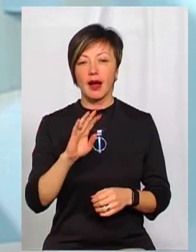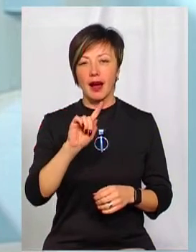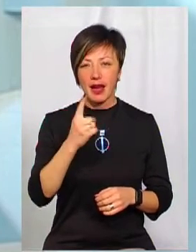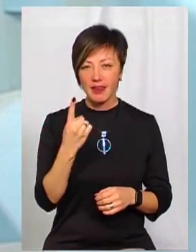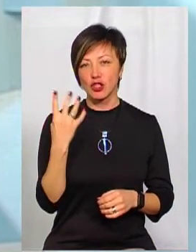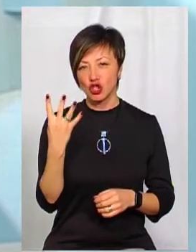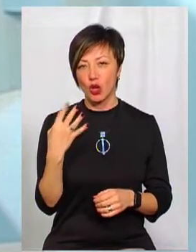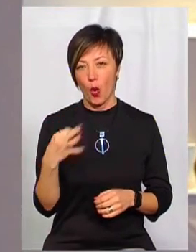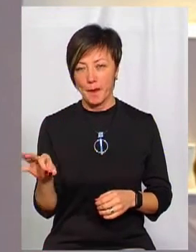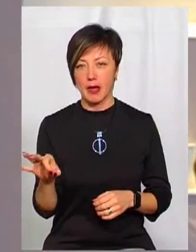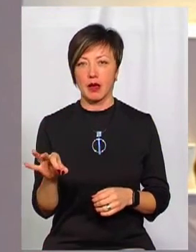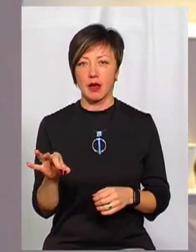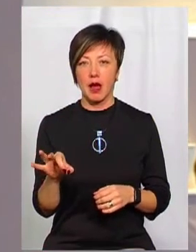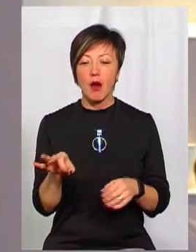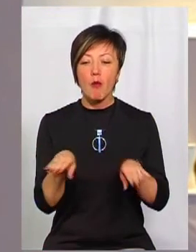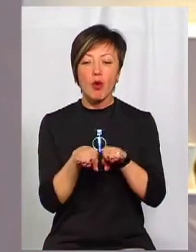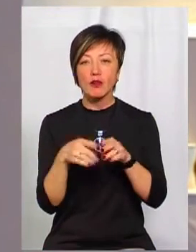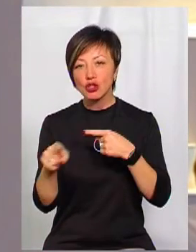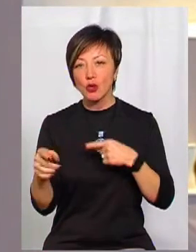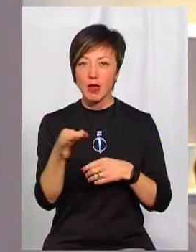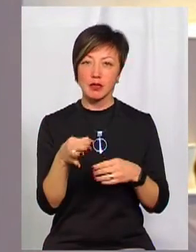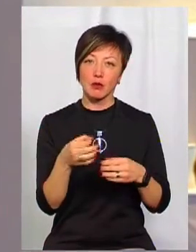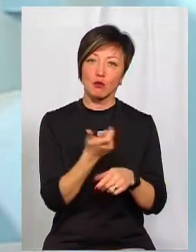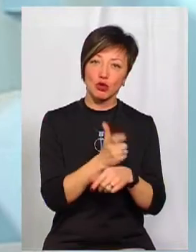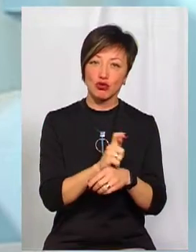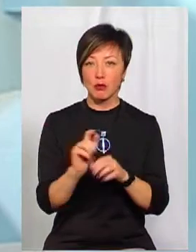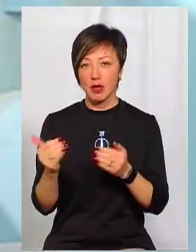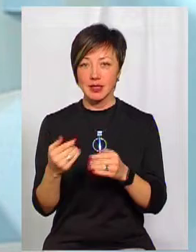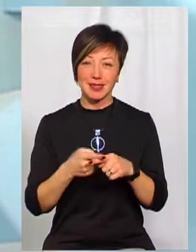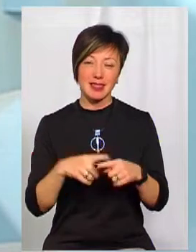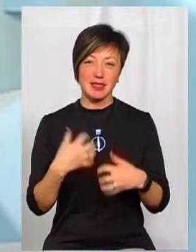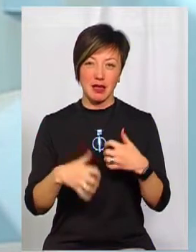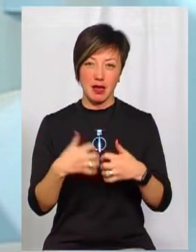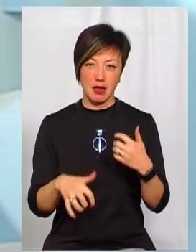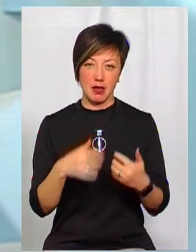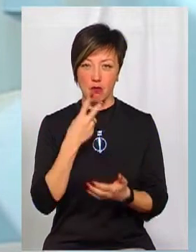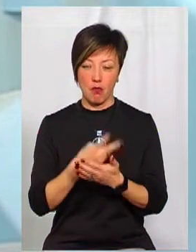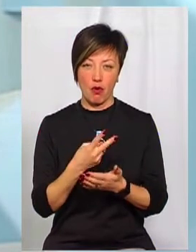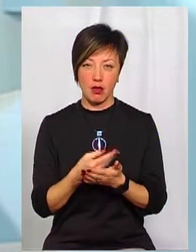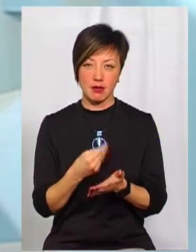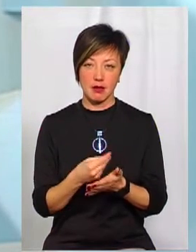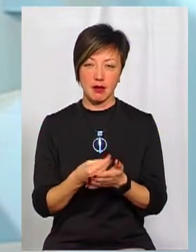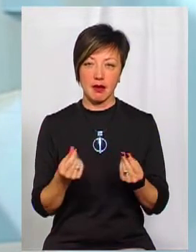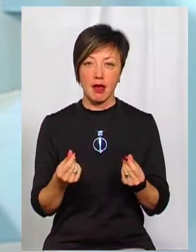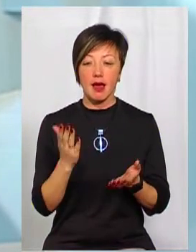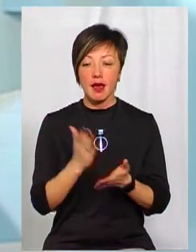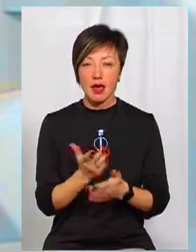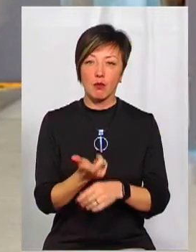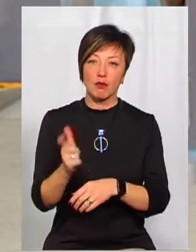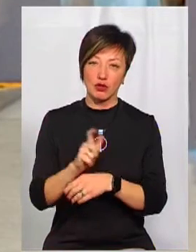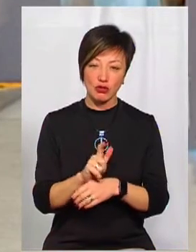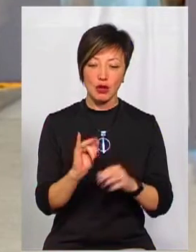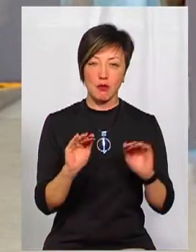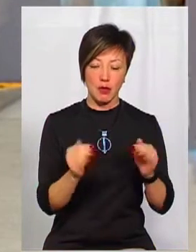4 копійки. Гривня 4 копійки. На фоні решти областей це більше, менше чи середній? Це середній. Угу. Середній показник. Тому що є і набагато